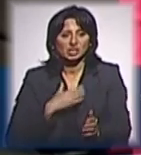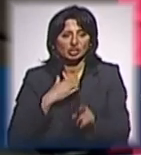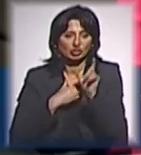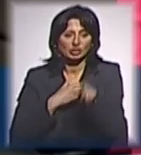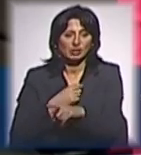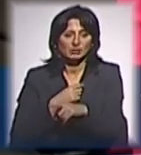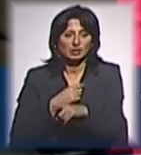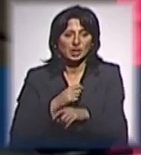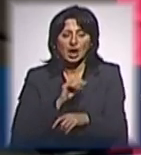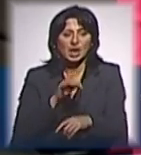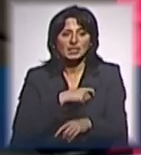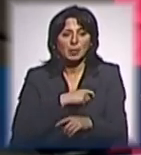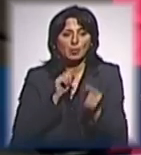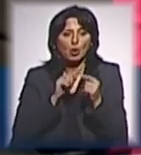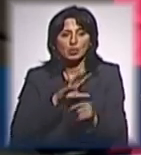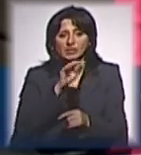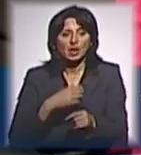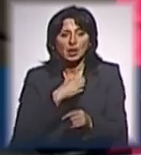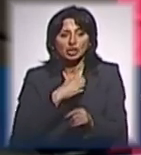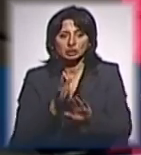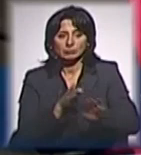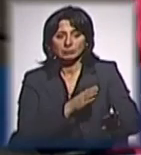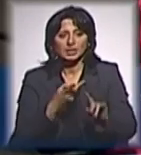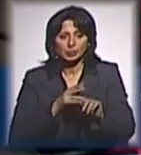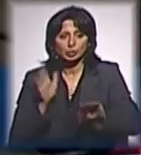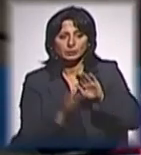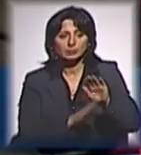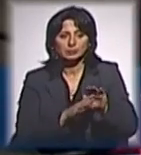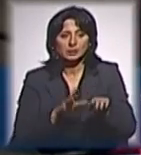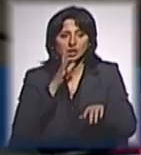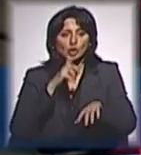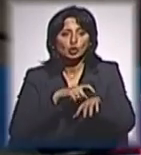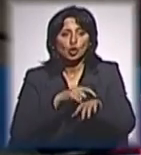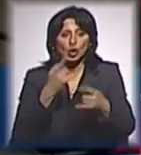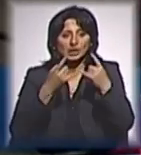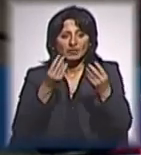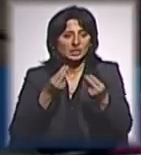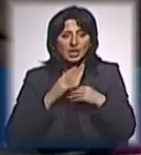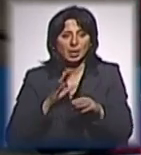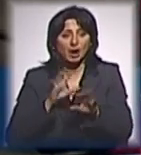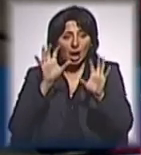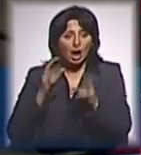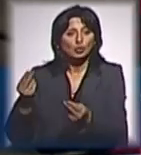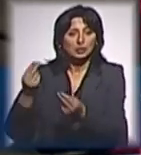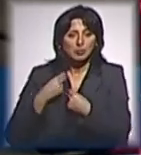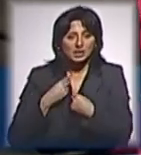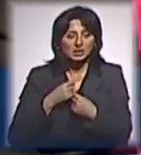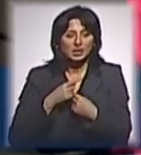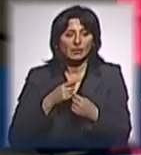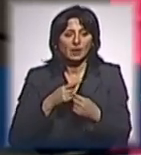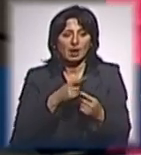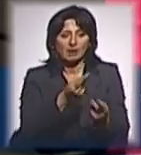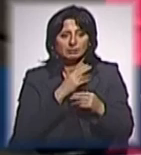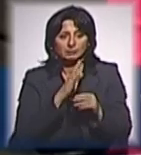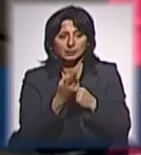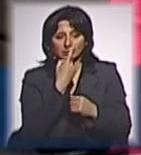ეშინიათ, არასაპარლამენტო ოპოზიციას ყველაზე მეტად უფრთხიან, იმიტომ არაძლევენ იმ საეთერო დროს, თორემ კანონი გვაძლევს ჩვენ ამის შესაძლებლობას,